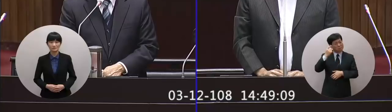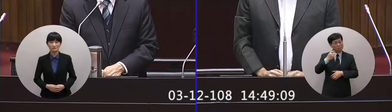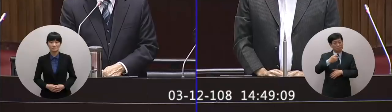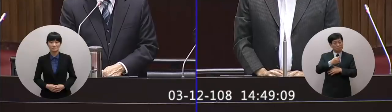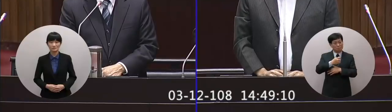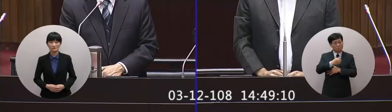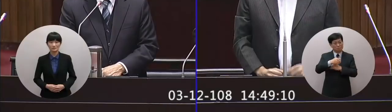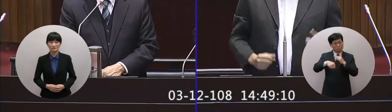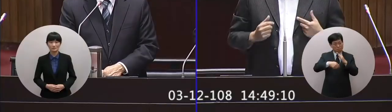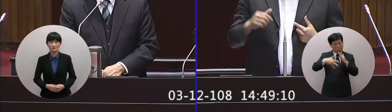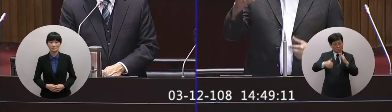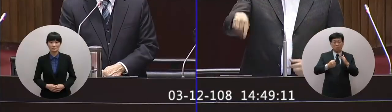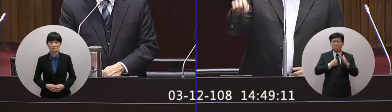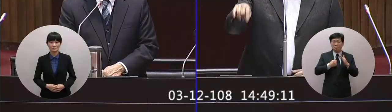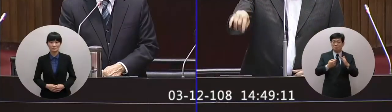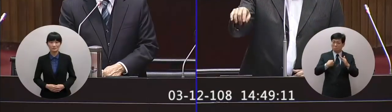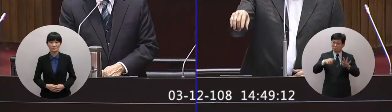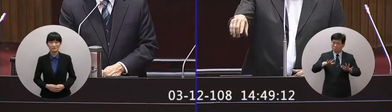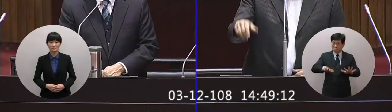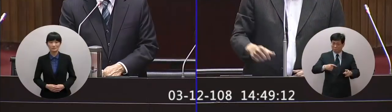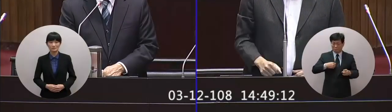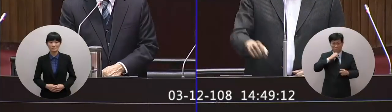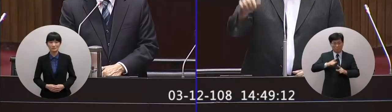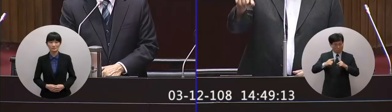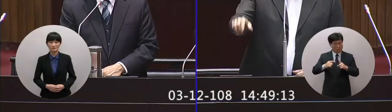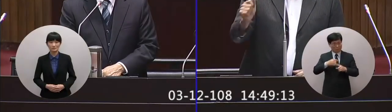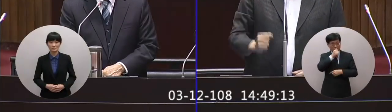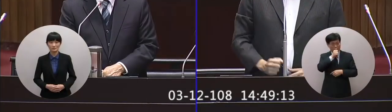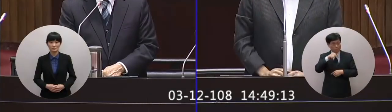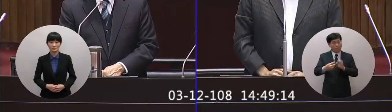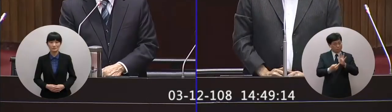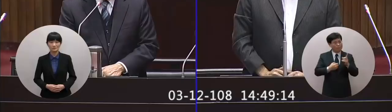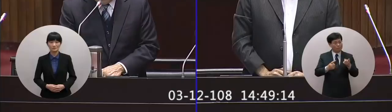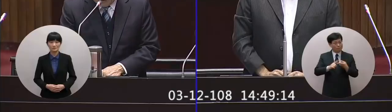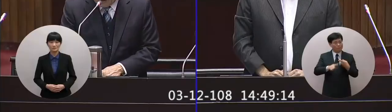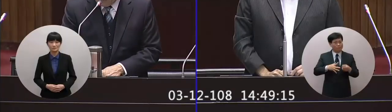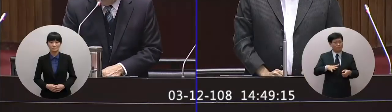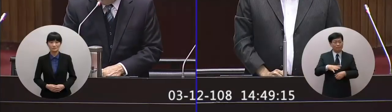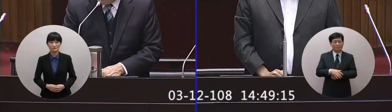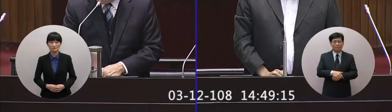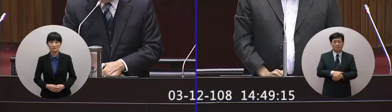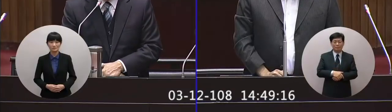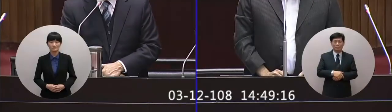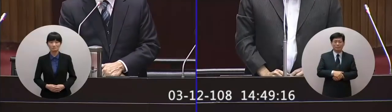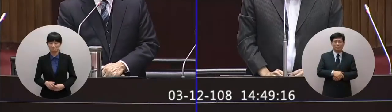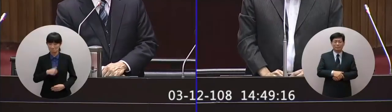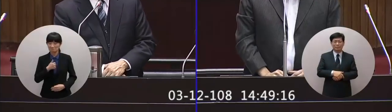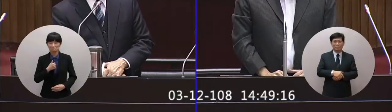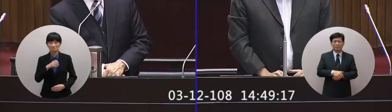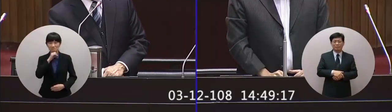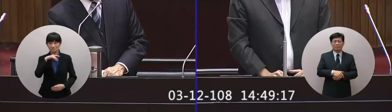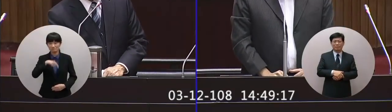你应该有法度接受我做徛伫一个屏东人的立场，这个讲法吧？一定有看法嘞。 确实，屏